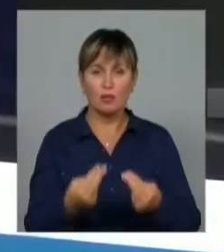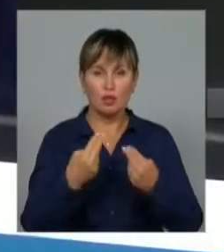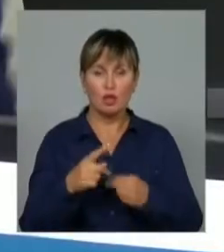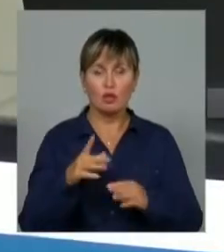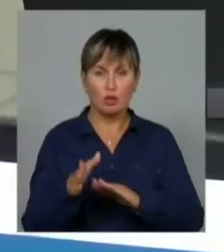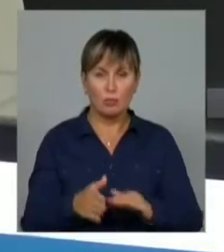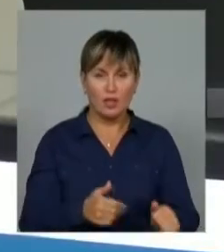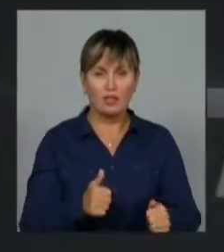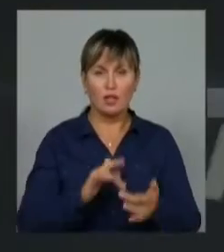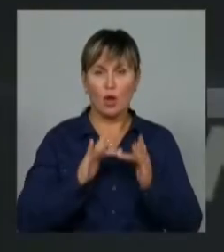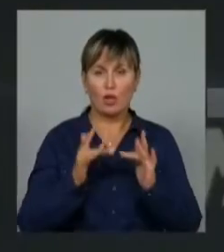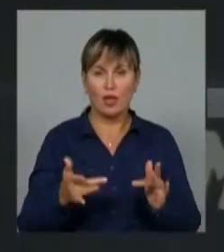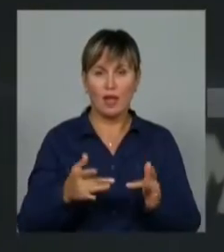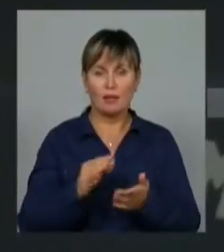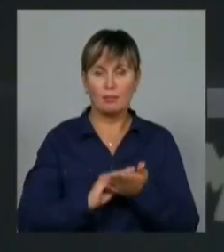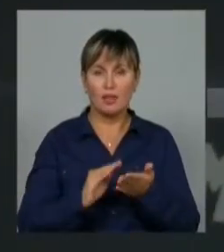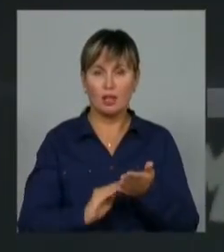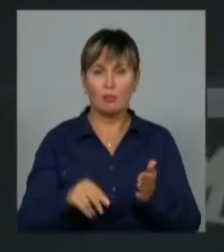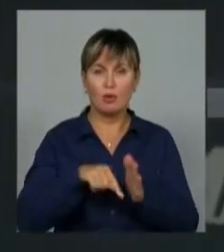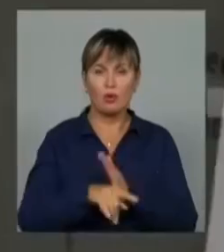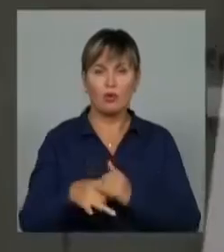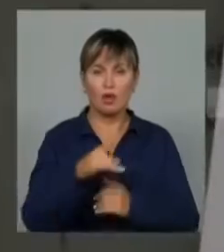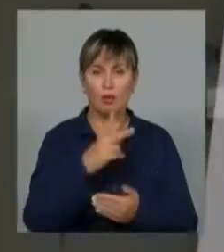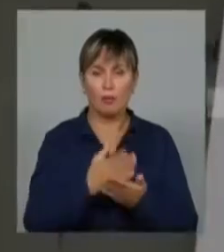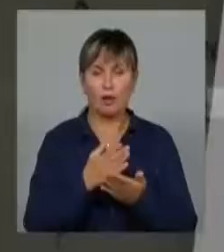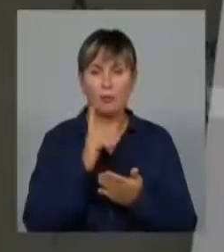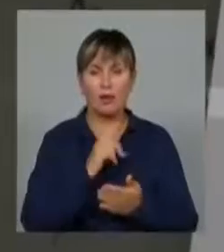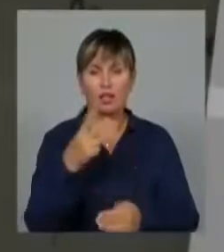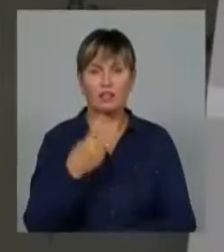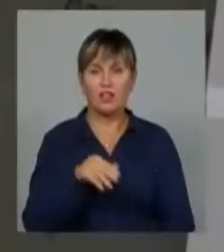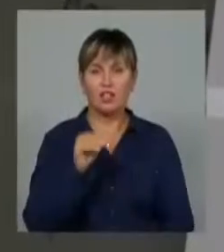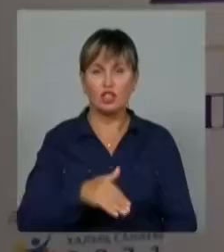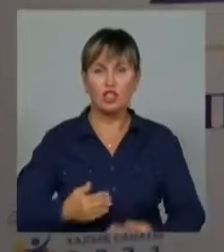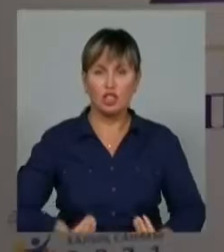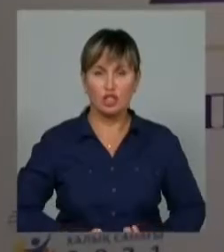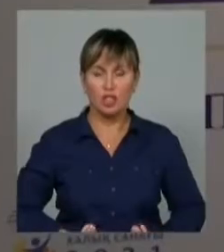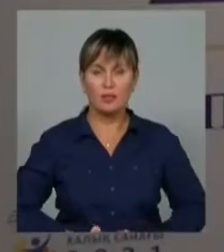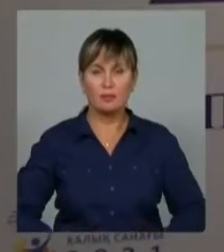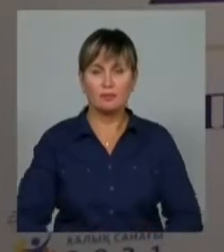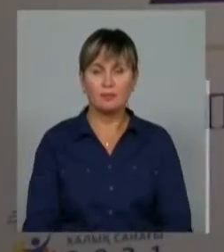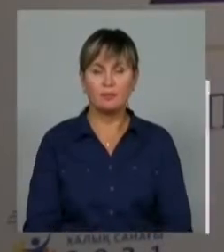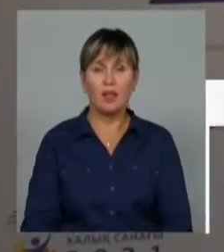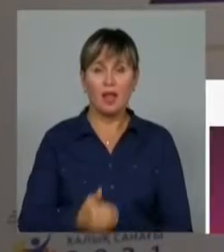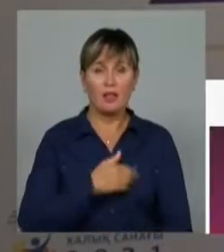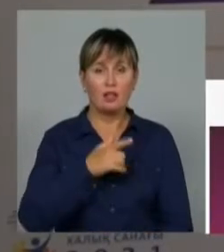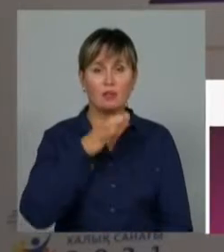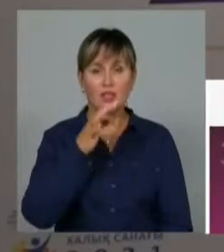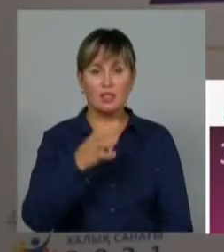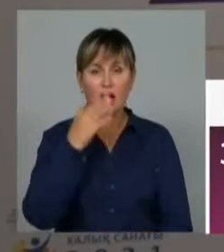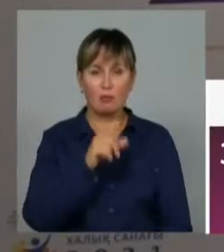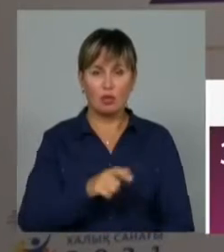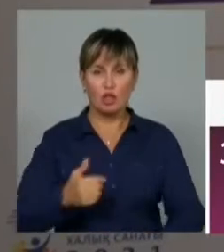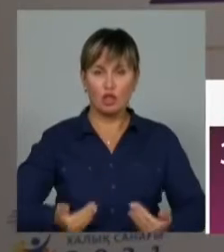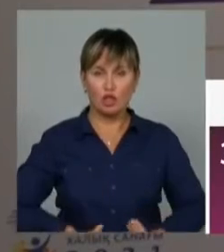пройти онлайн-перепись. Электронная регистрация в районе пока охвачена 20 тысяч жителей. Хотелось бы призвать алматинцев и